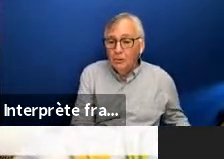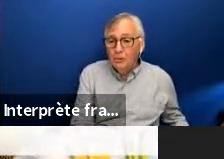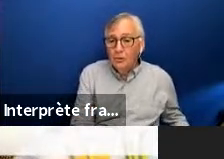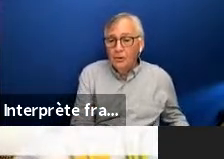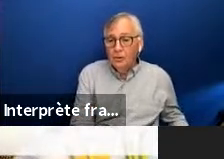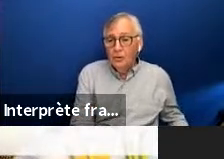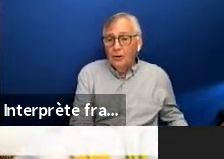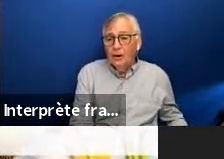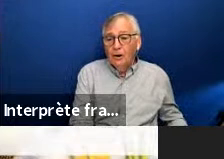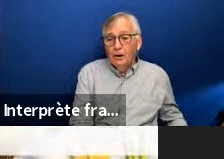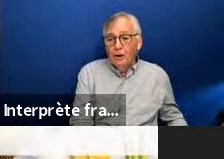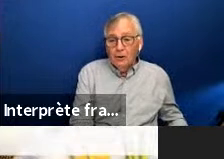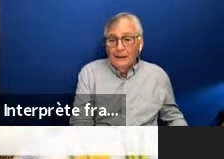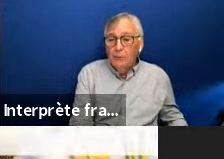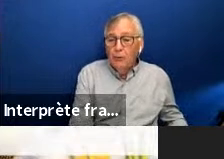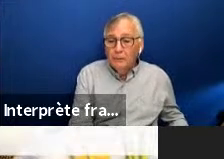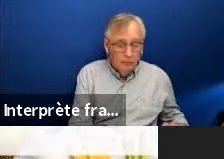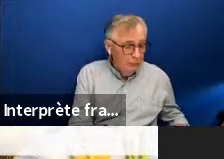Donc,